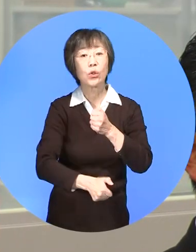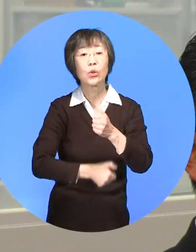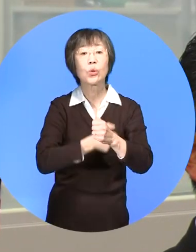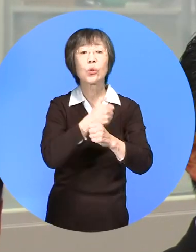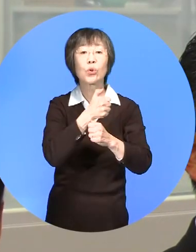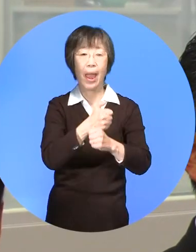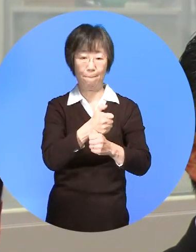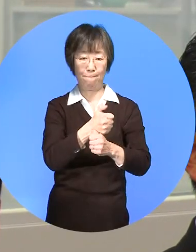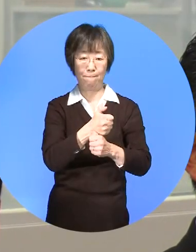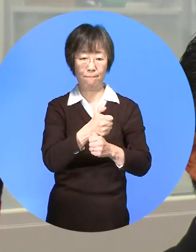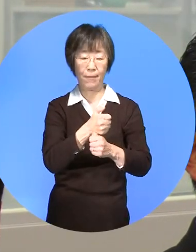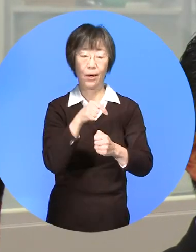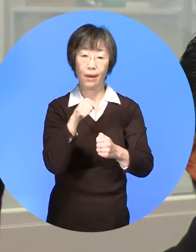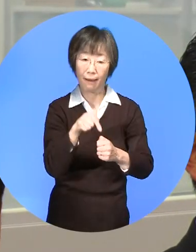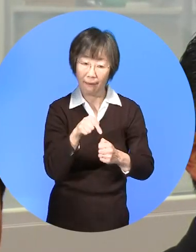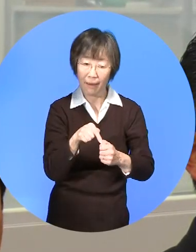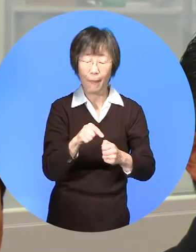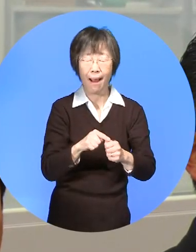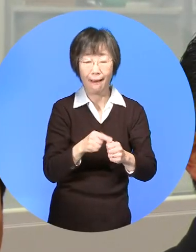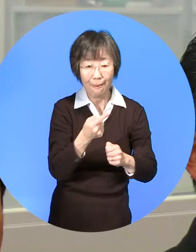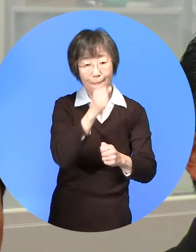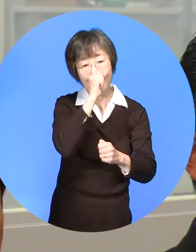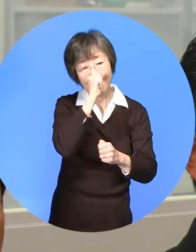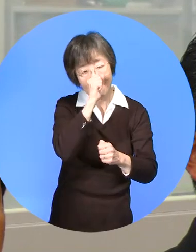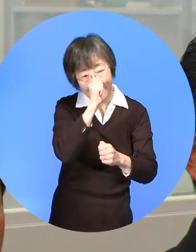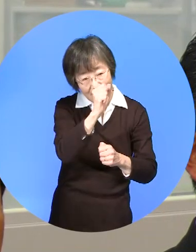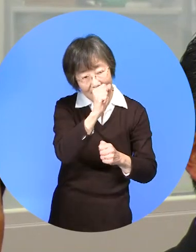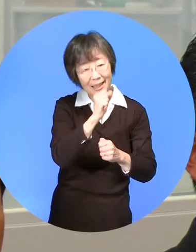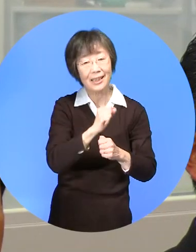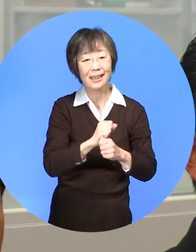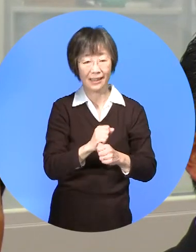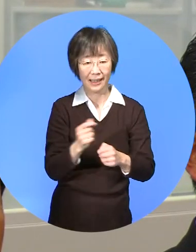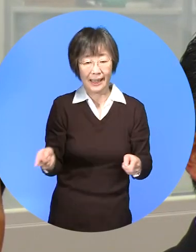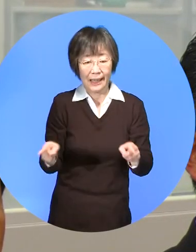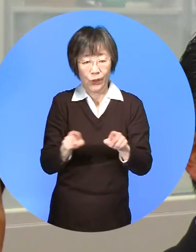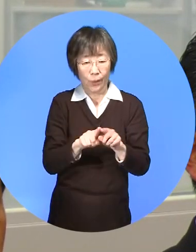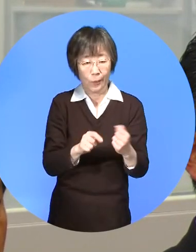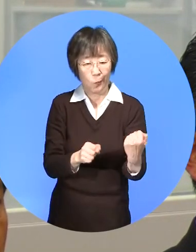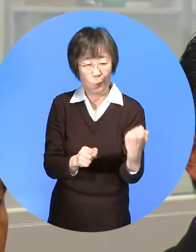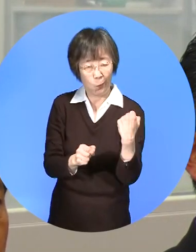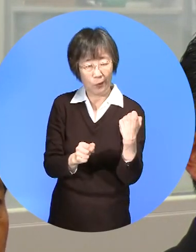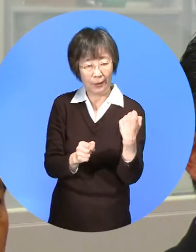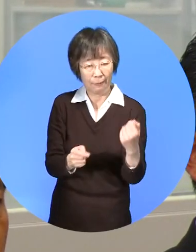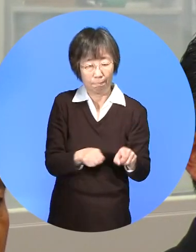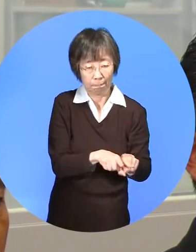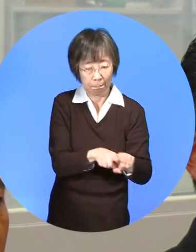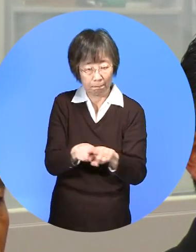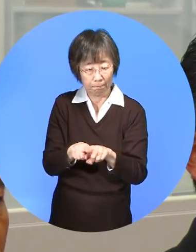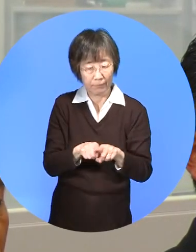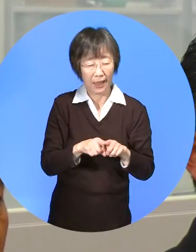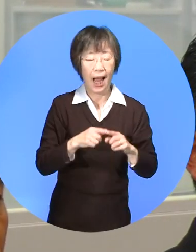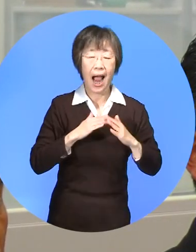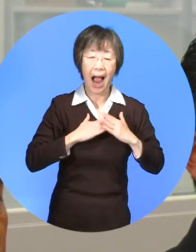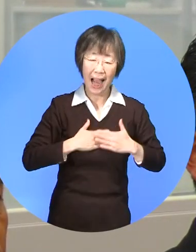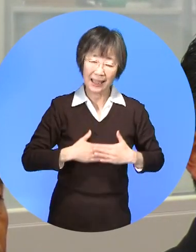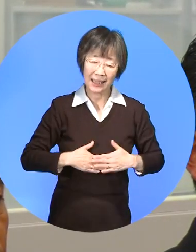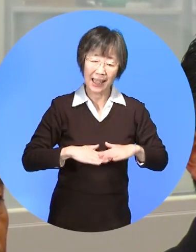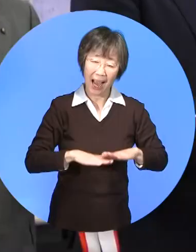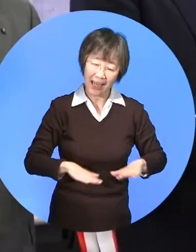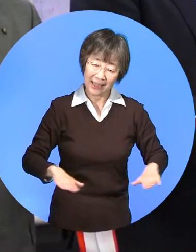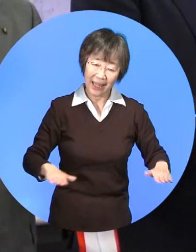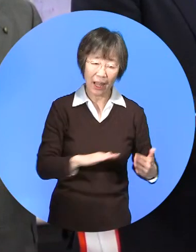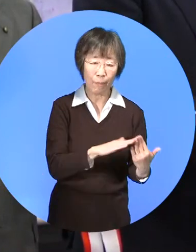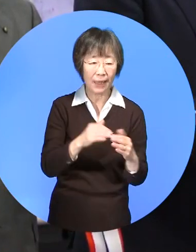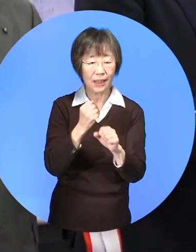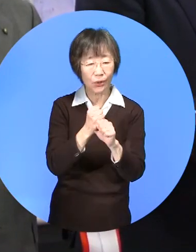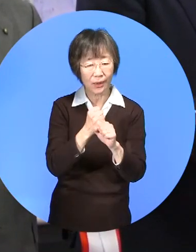は非常にタイムリーなこと、吹田市と強力なタッグを組んで安心安全な街づくりをしていきたいと話し